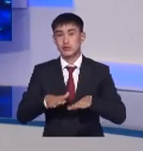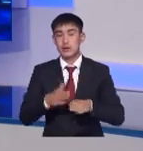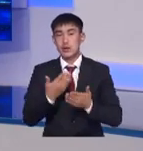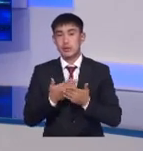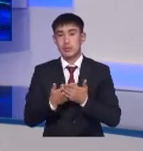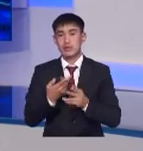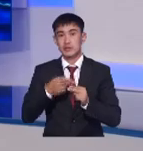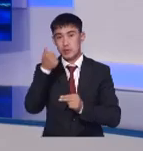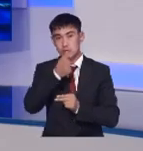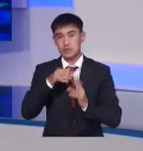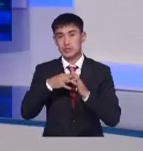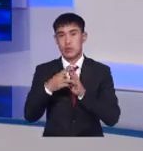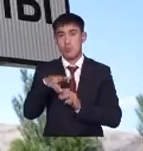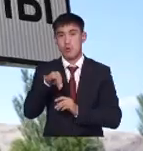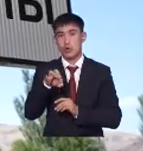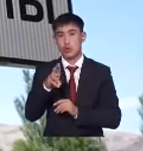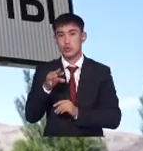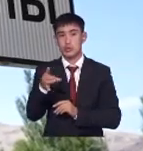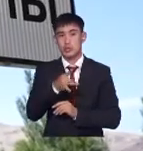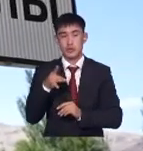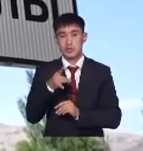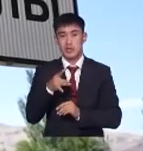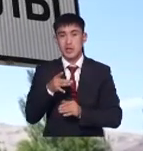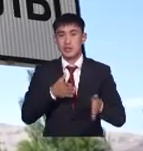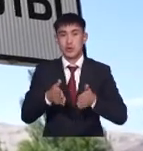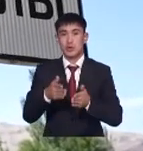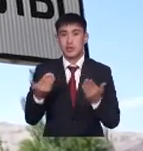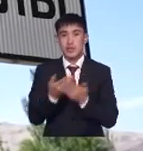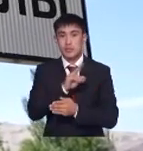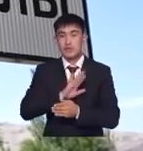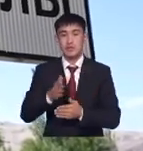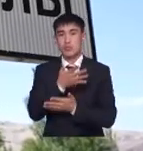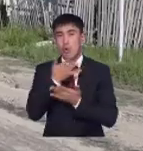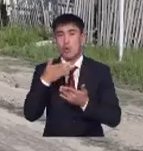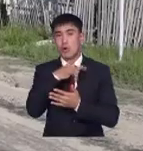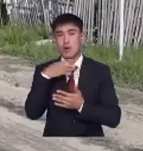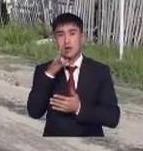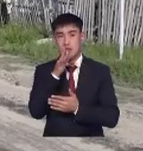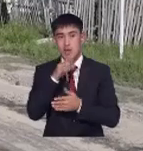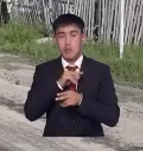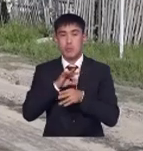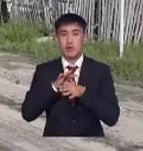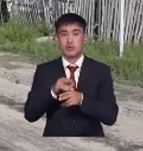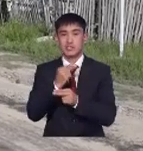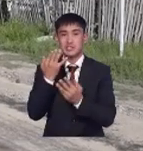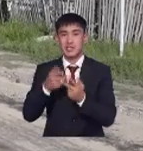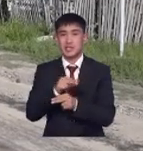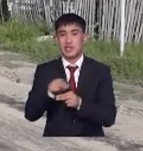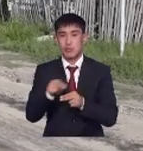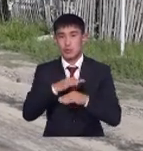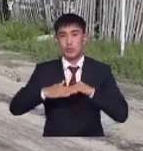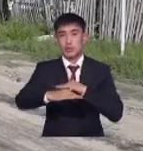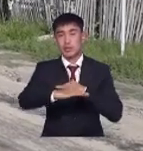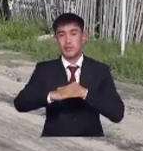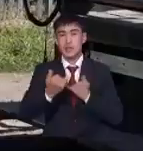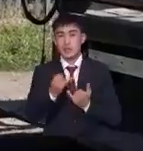К примеру, в этом году в селе Мукры Коксузского района, где дороги не обновлялись многие годы, проводится средний ремонт дорожного покрытия. На